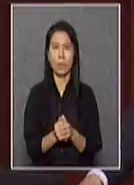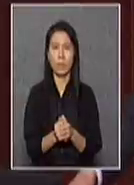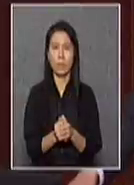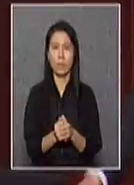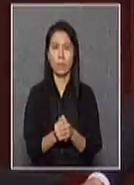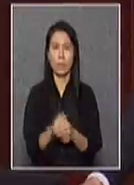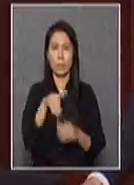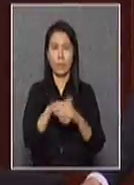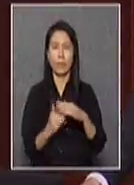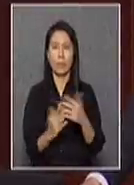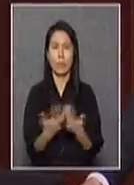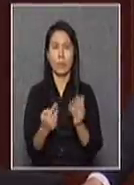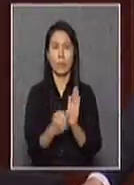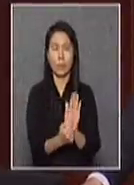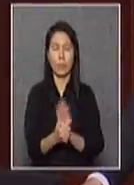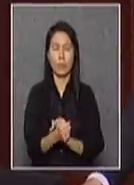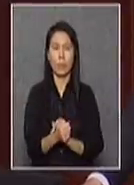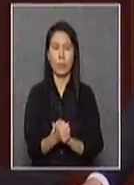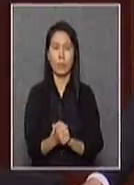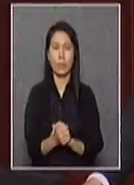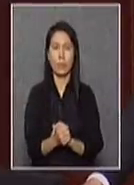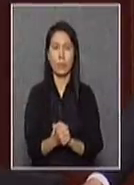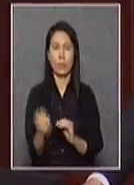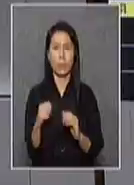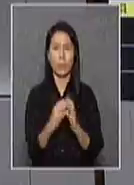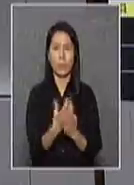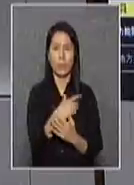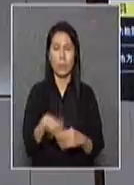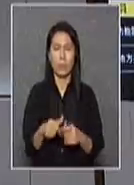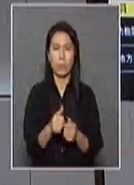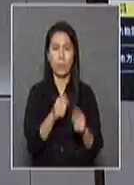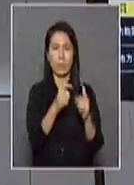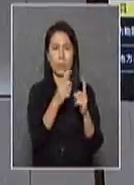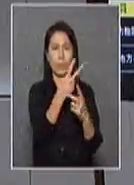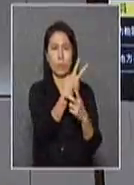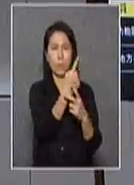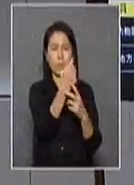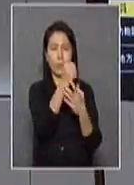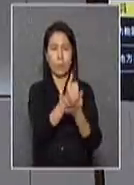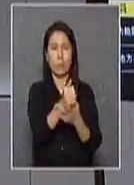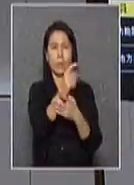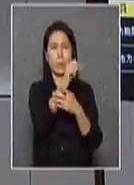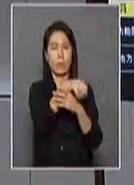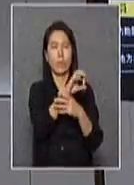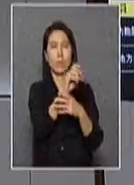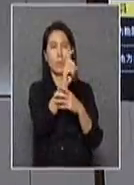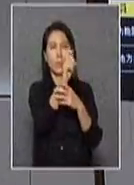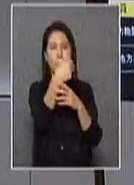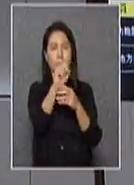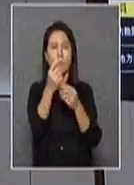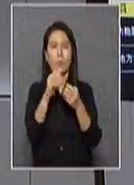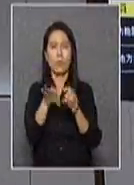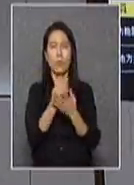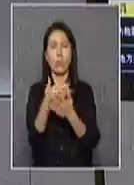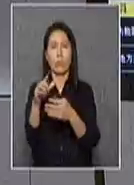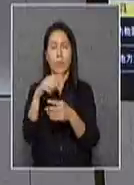停止表決，顯示結果。功能團體選舉產生的議員，21位出席，沒有人贊成，19位反對，沒有人棄權。分區直接選舉產